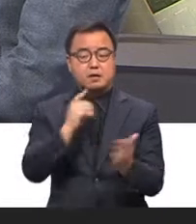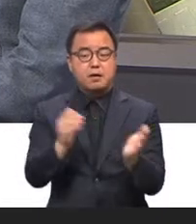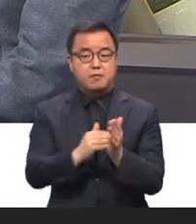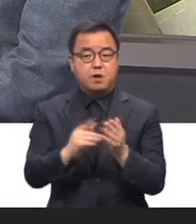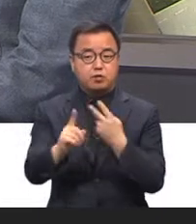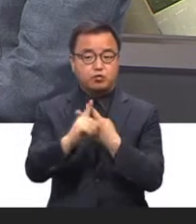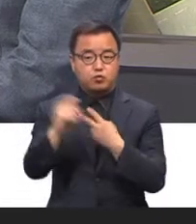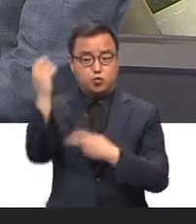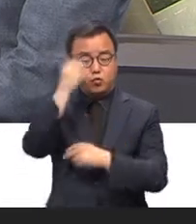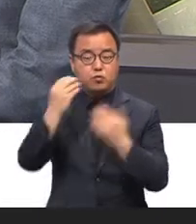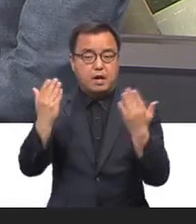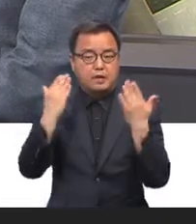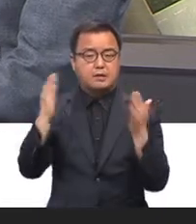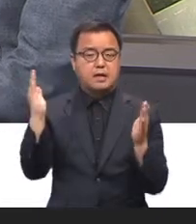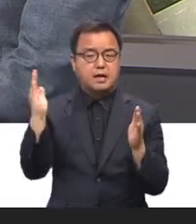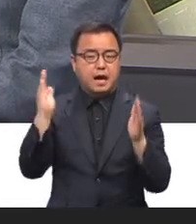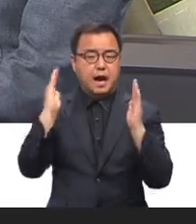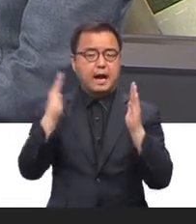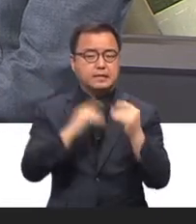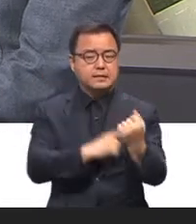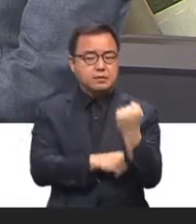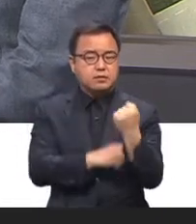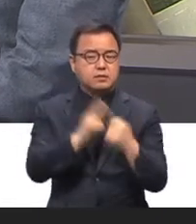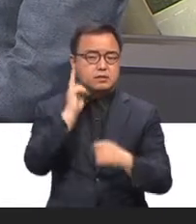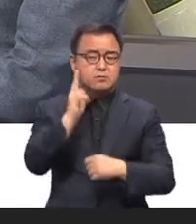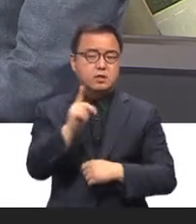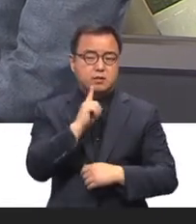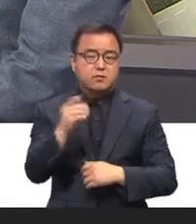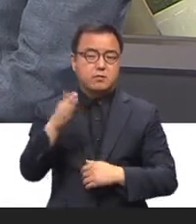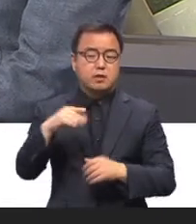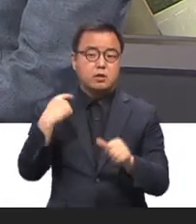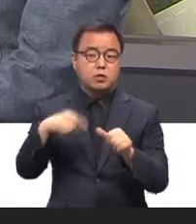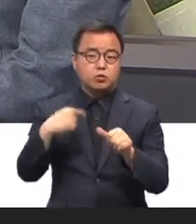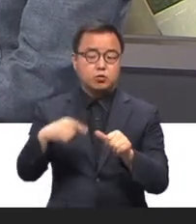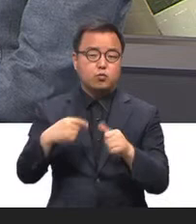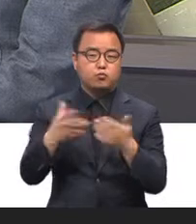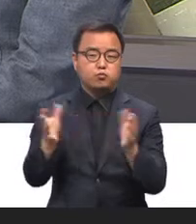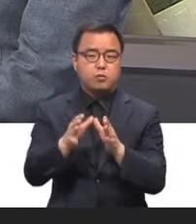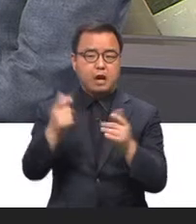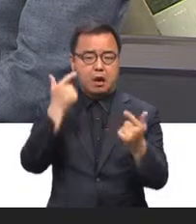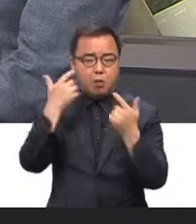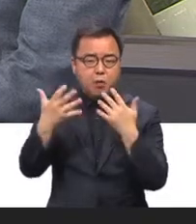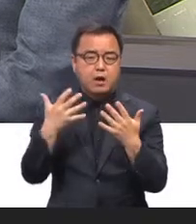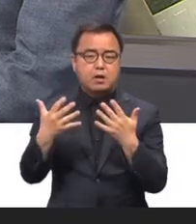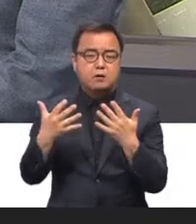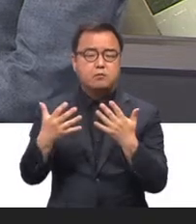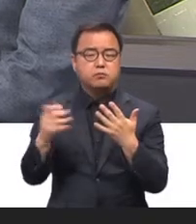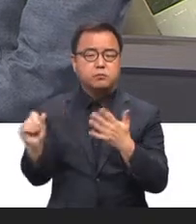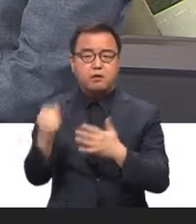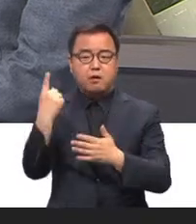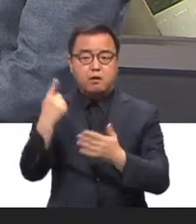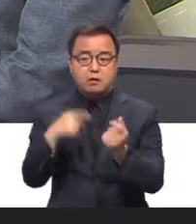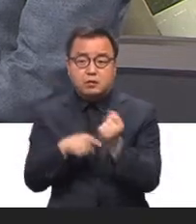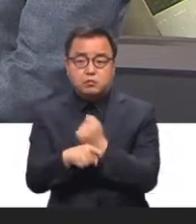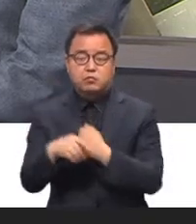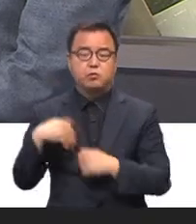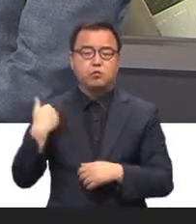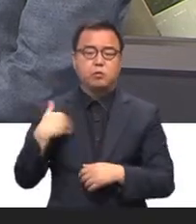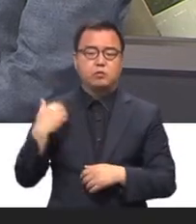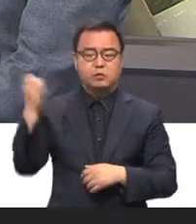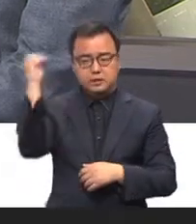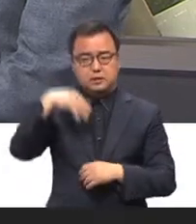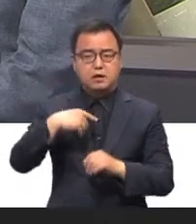그런 결과가 나왔어요 예 그런데 교육당국은 뚜렷한 원인 진단 없이 뭐 단지 보충학습 만 하겠다 이런 식으로 그냥